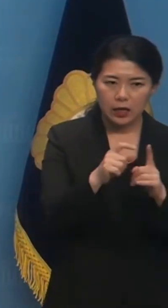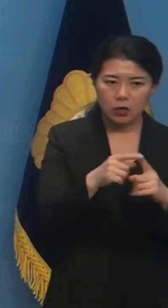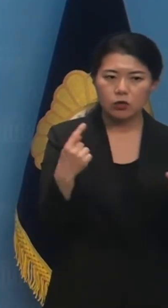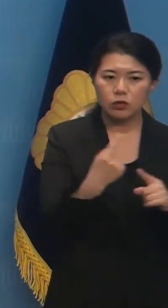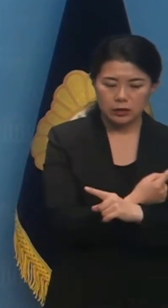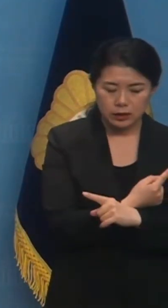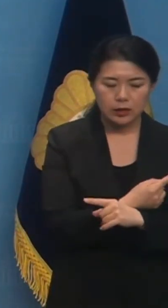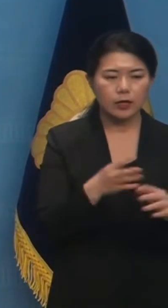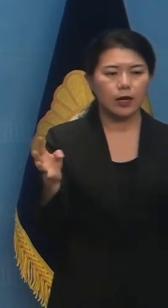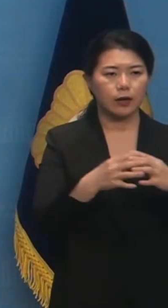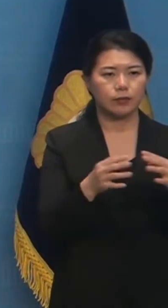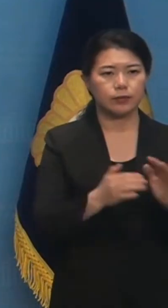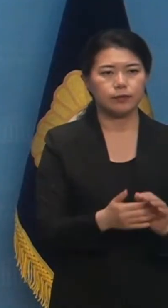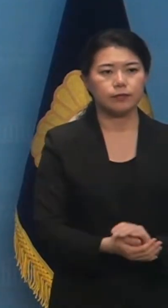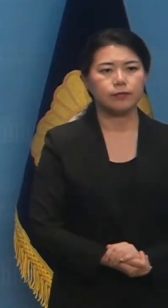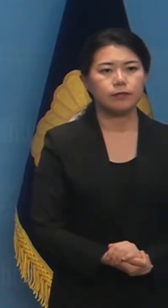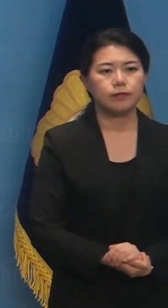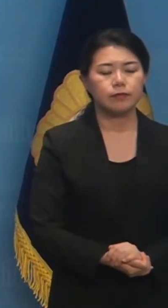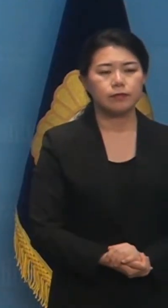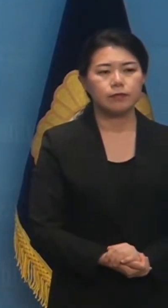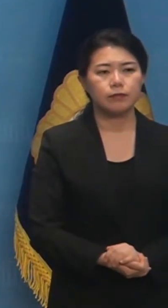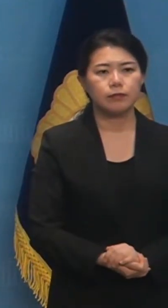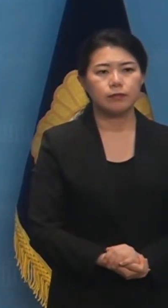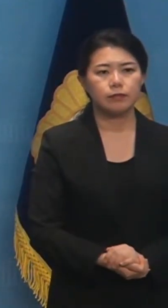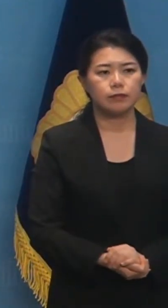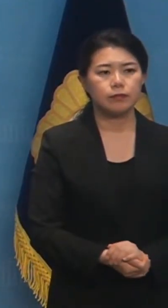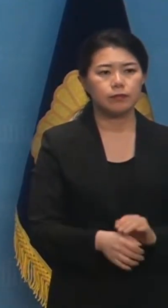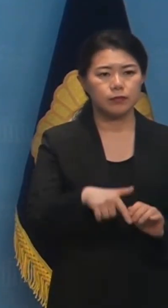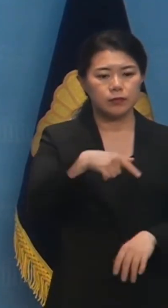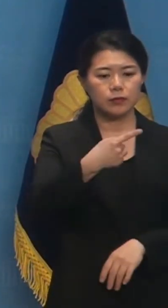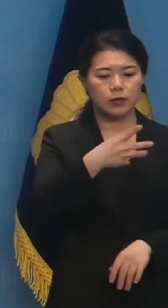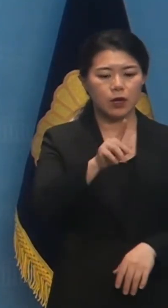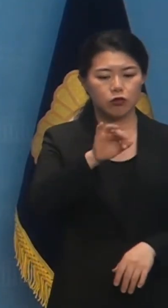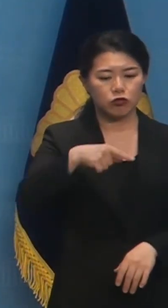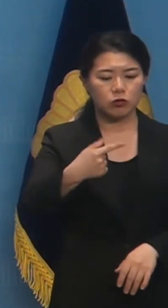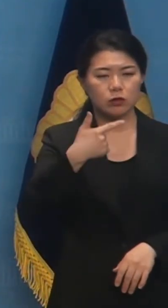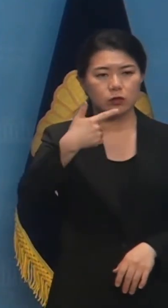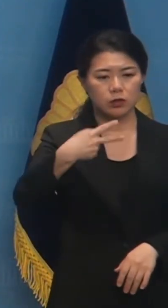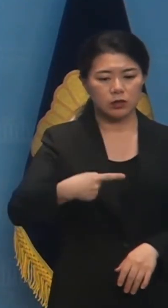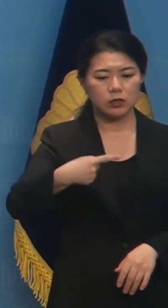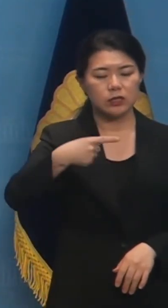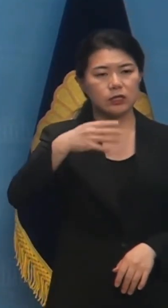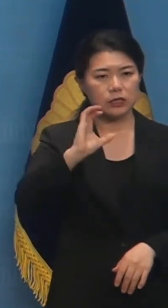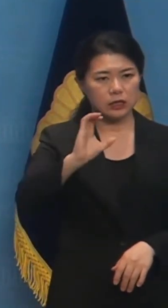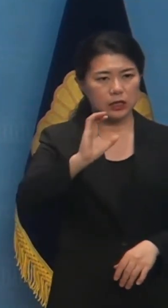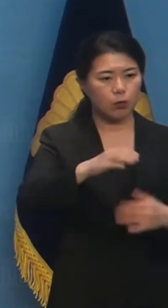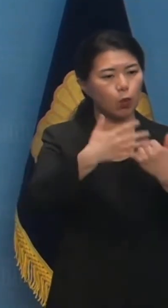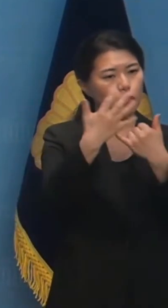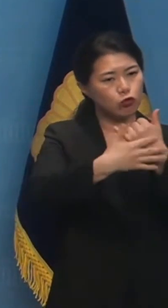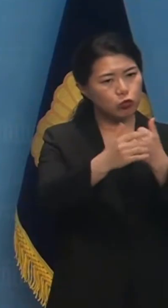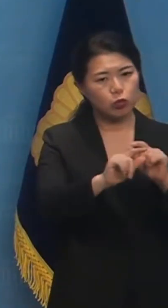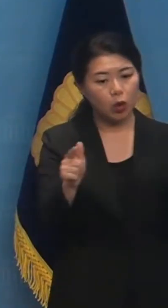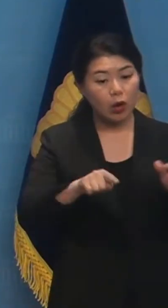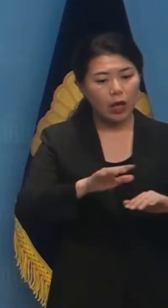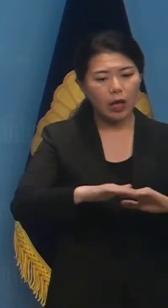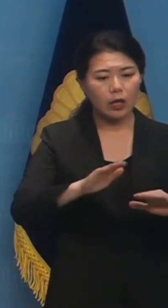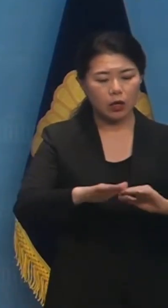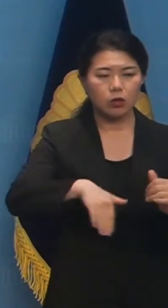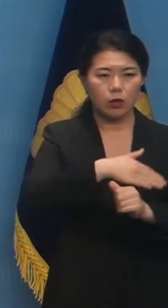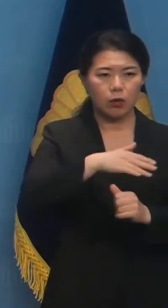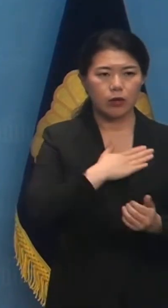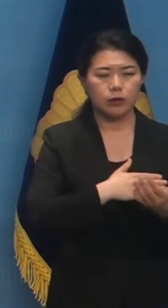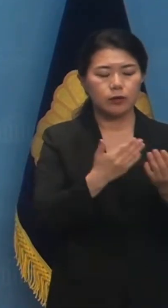수정하는 것으로 합의하였습니다. 다음 그라운드 C, 홍철기 TV 등 유튜브 대응 현황